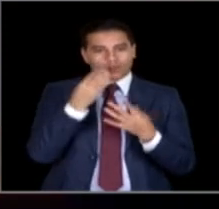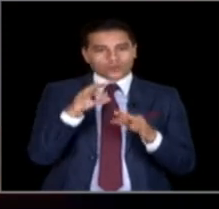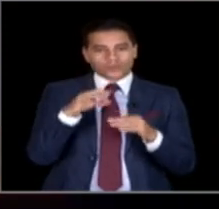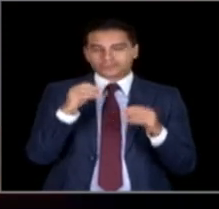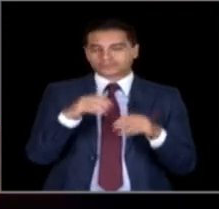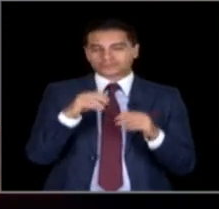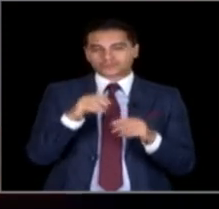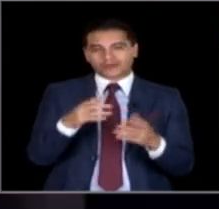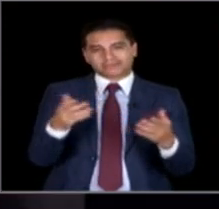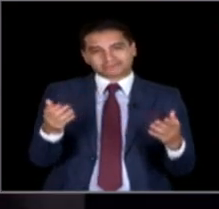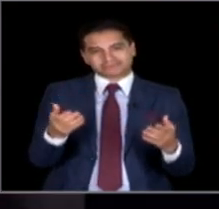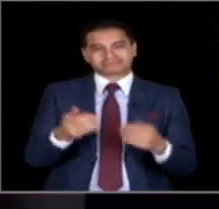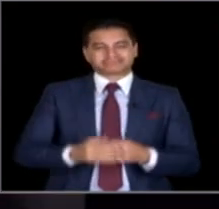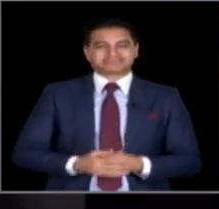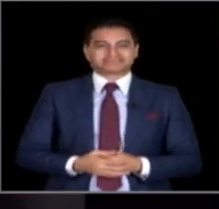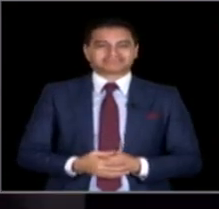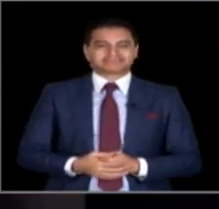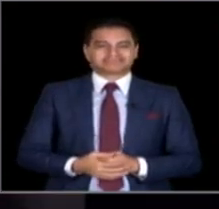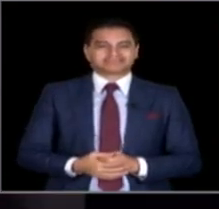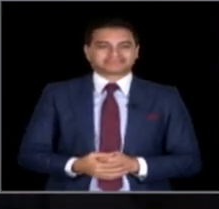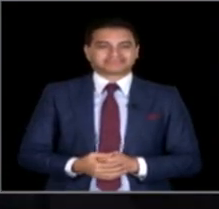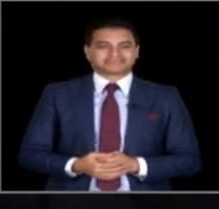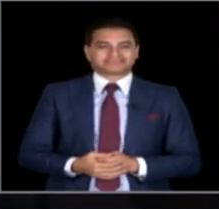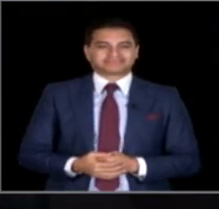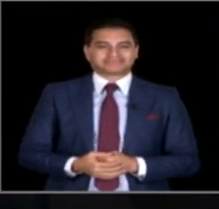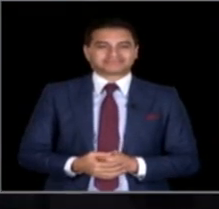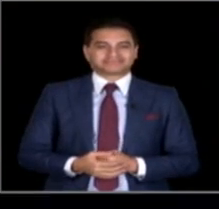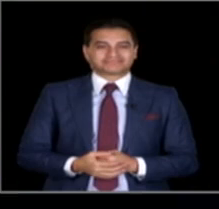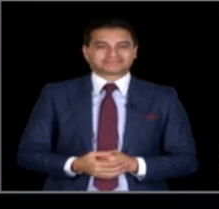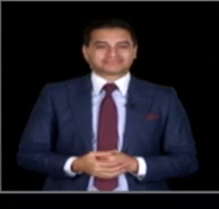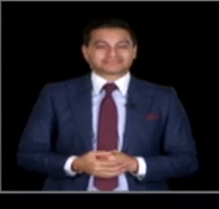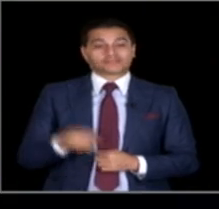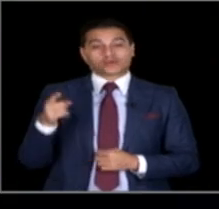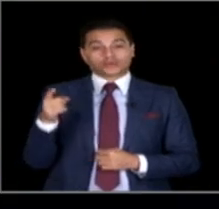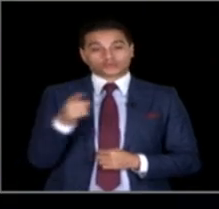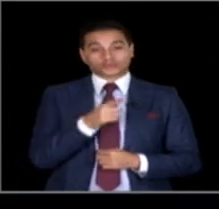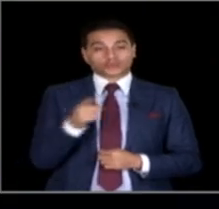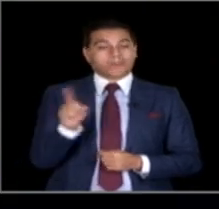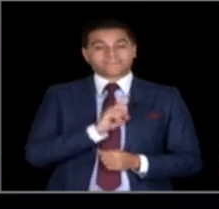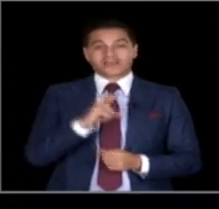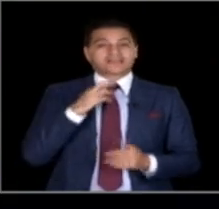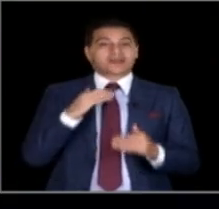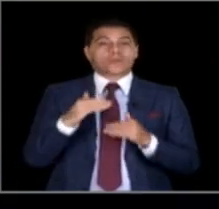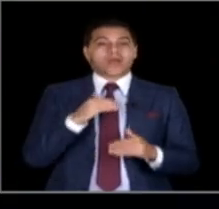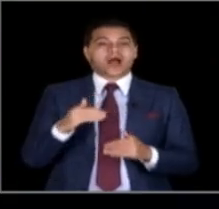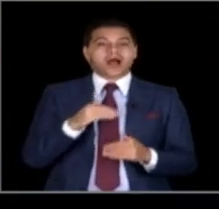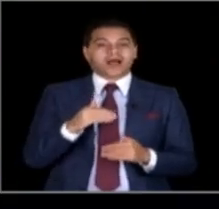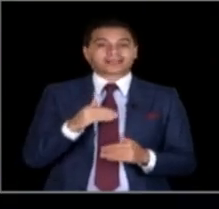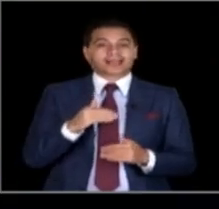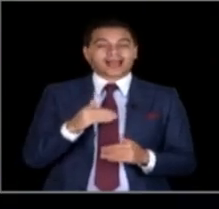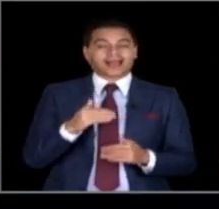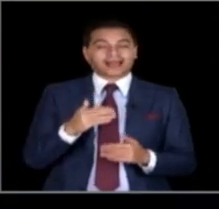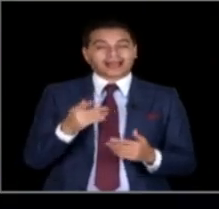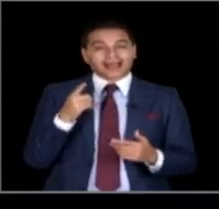الله. انتوا مش زوي احتياجات خاصة،